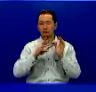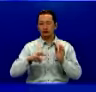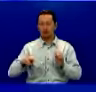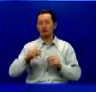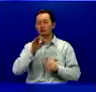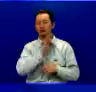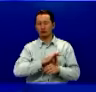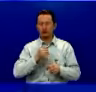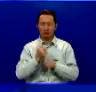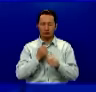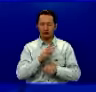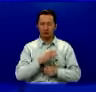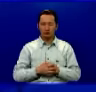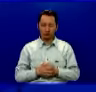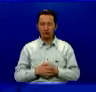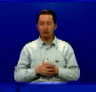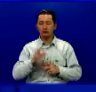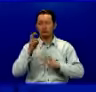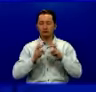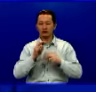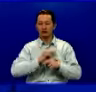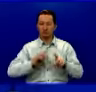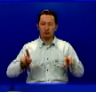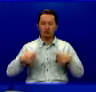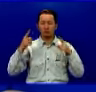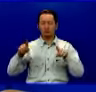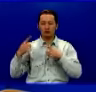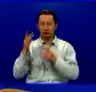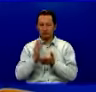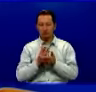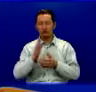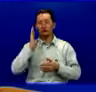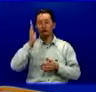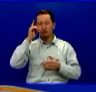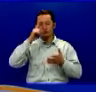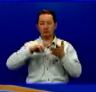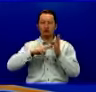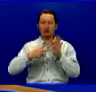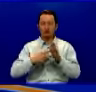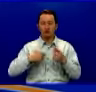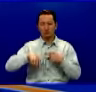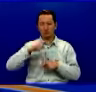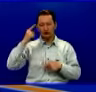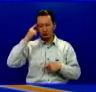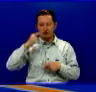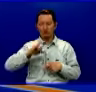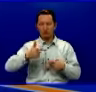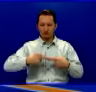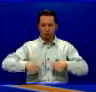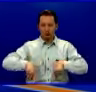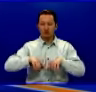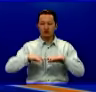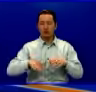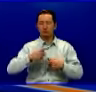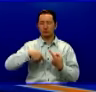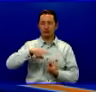өнімі өндірілген. Бұл салада қарқынды жұмыс атқарылуда. Келешекте біз ойлаймыз, оңтүстік Қазақстанның жаңадай